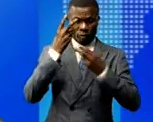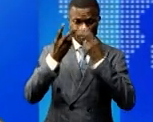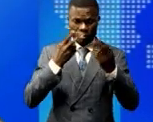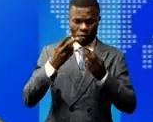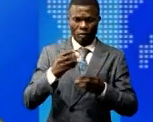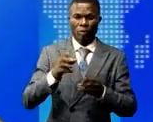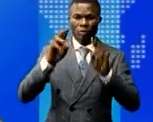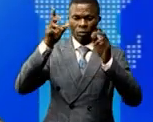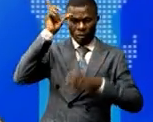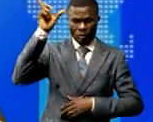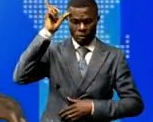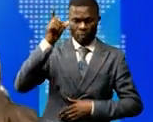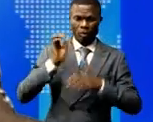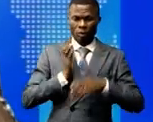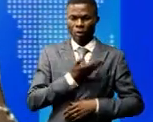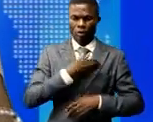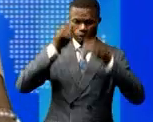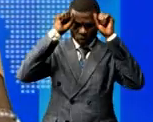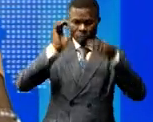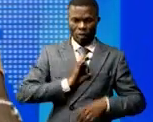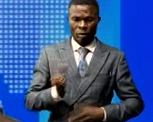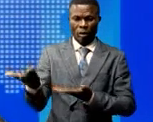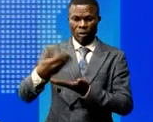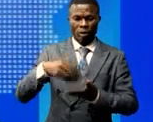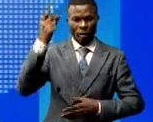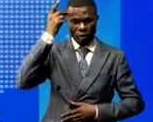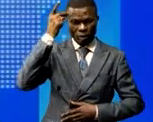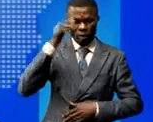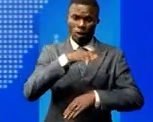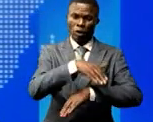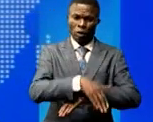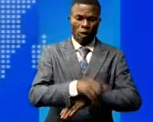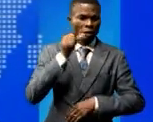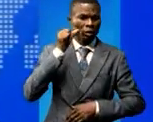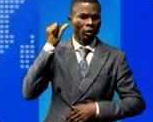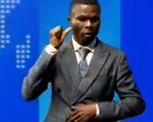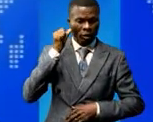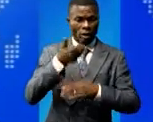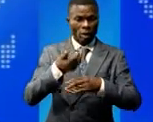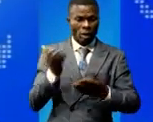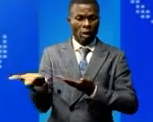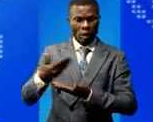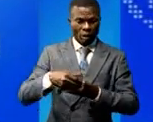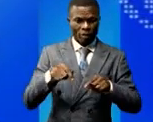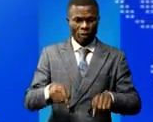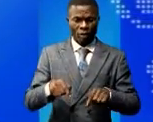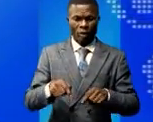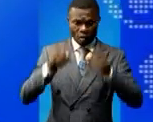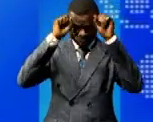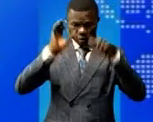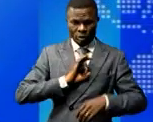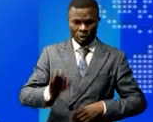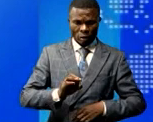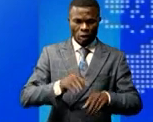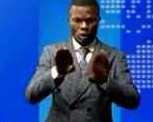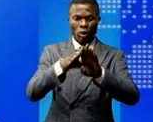président de la République, Félix-Antoine Tshisekedi, a regagné Kinshasa dans la soirée. Bien avant son retour, le président de la République a procédé à